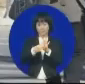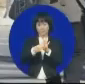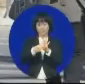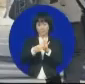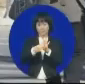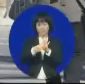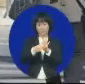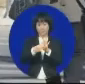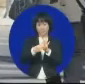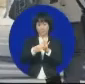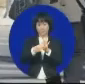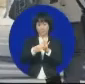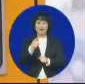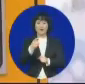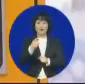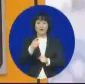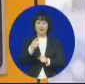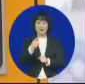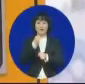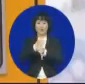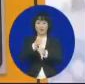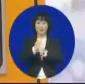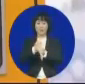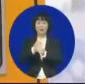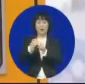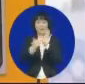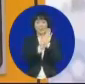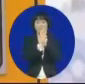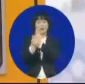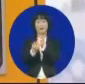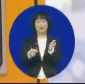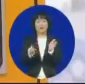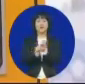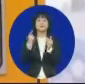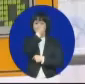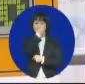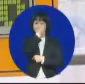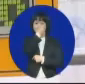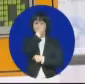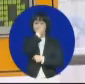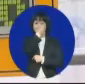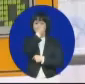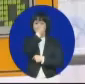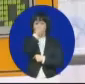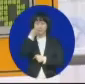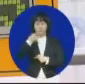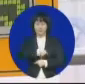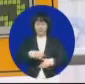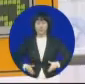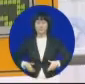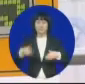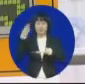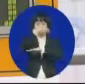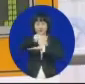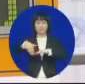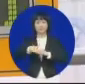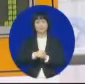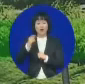경찰서와 의 협력체계를 강화하고 사고 예방 효과가 큰 교통 개선 사업을 적극 발굴 할 방침입니다